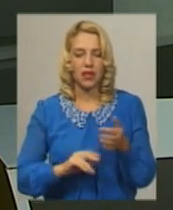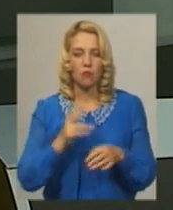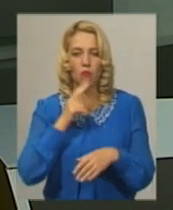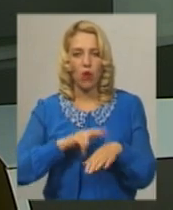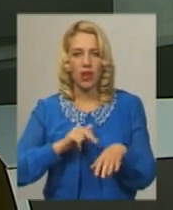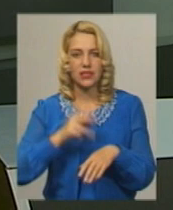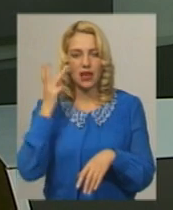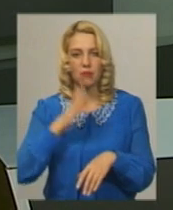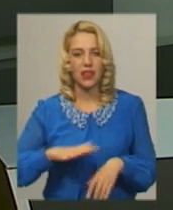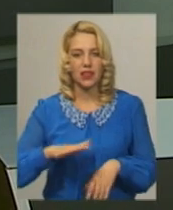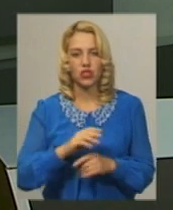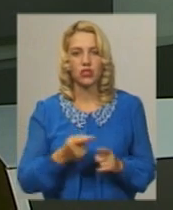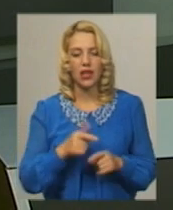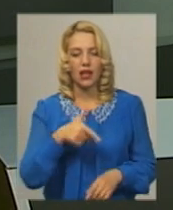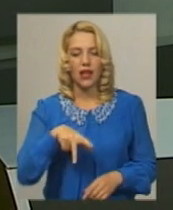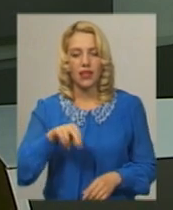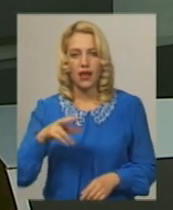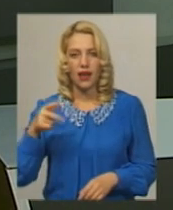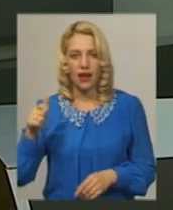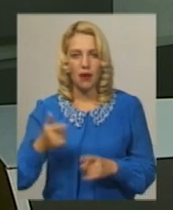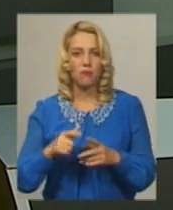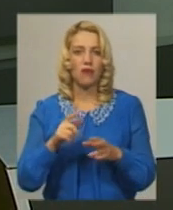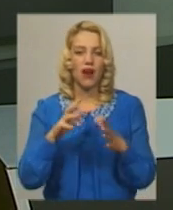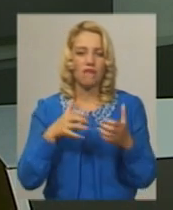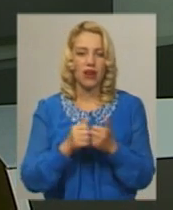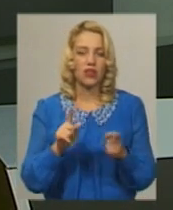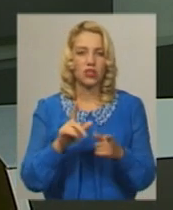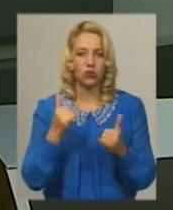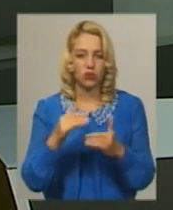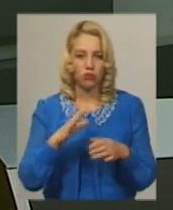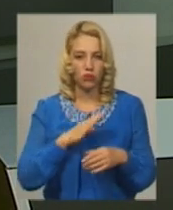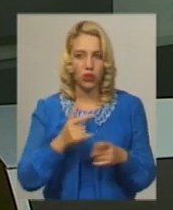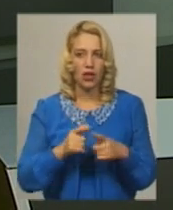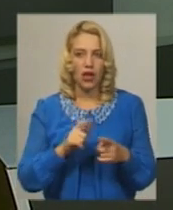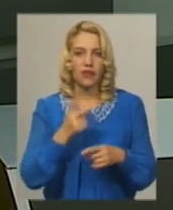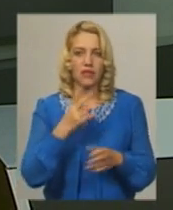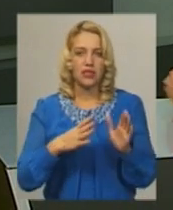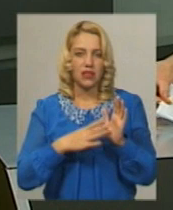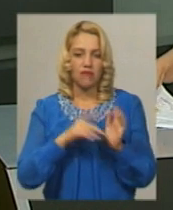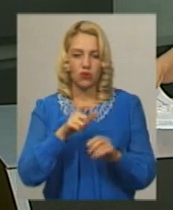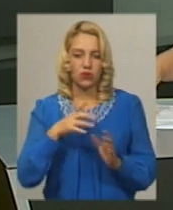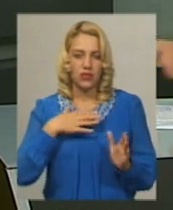поліції Хмельниччини Інни Глеги, в аваріях, які трапились цьогоріч в області, загинуло 29 осіб.